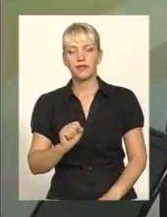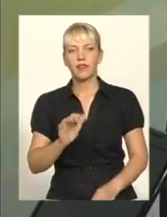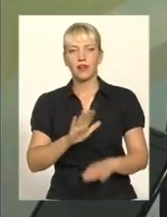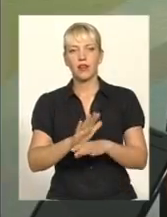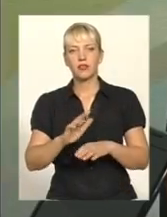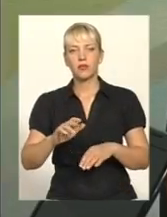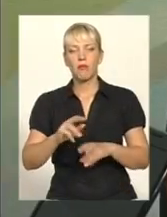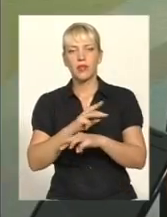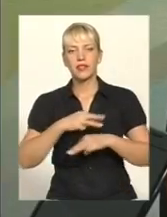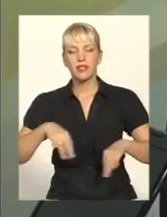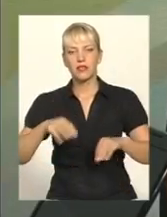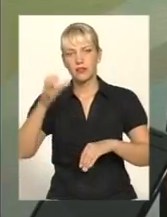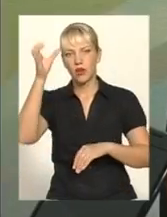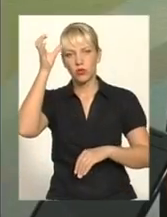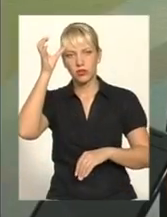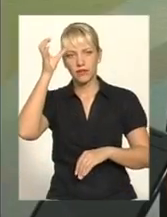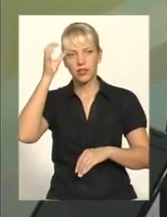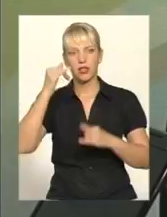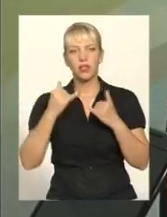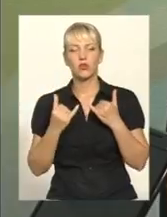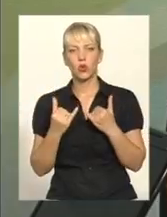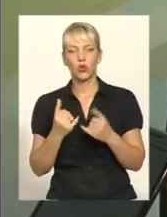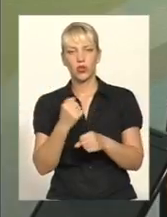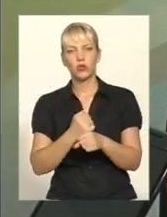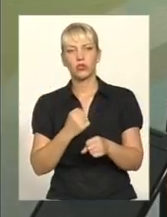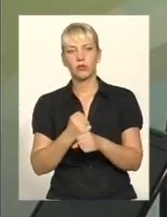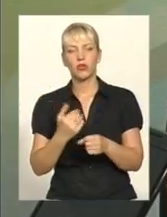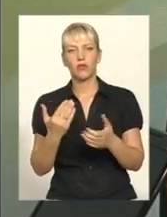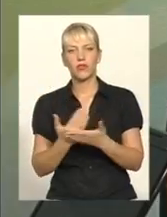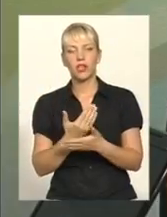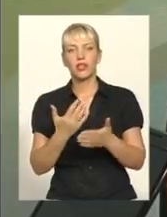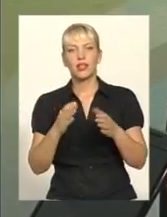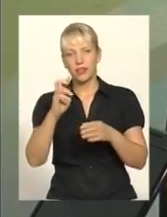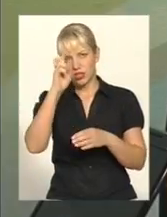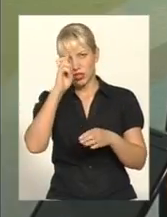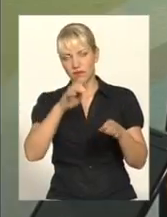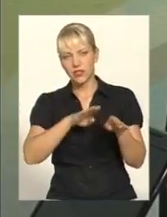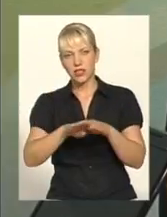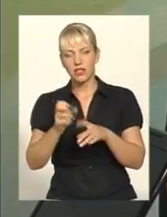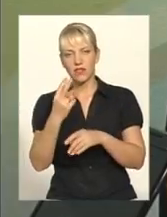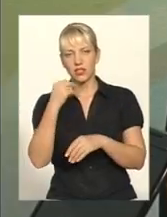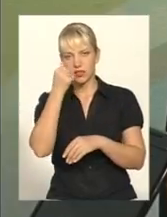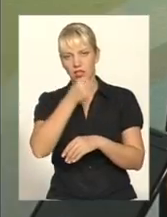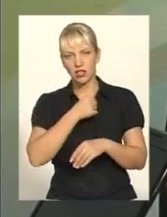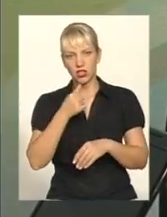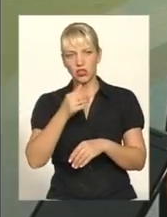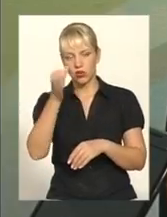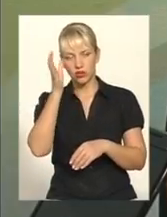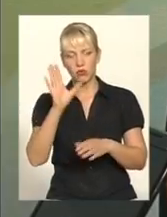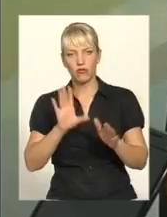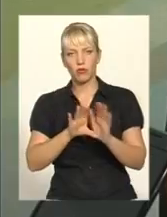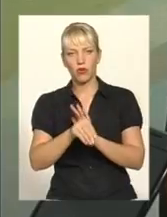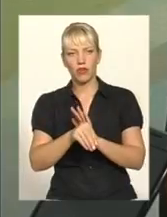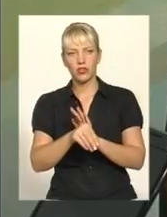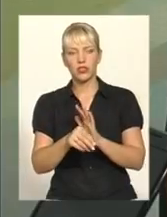наказом Міністерства освіти на сьогодні розробляються нові там державні стандарти, і 12-річна освіта планується впровадження